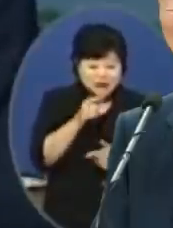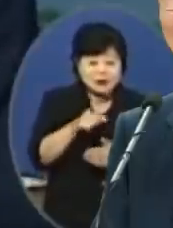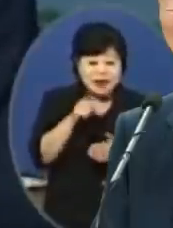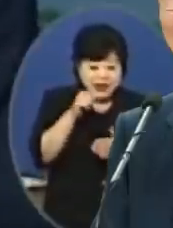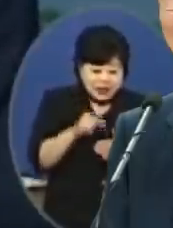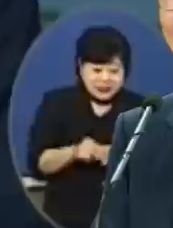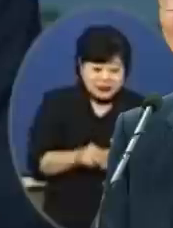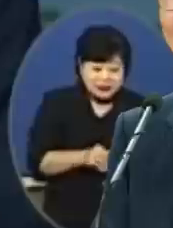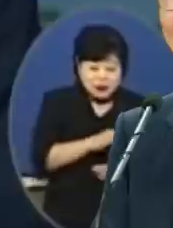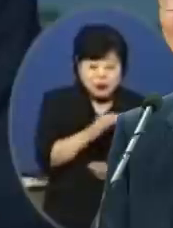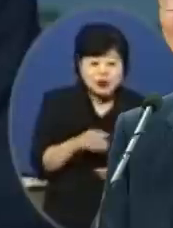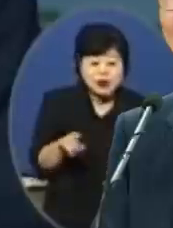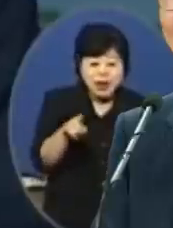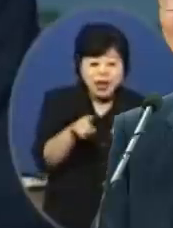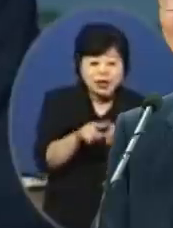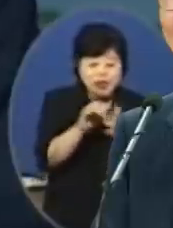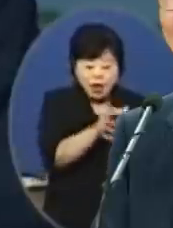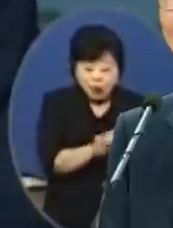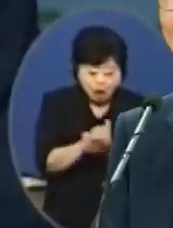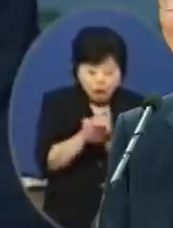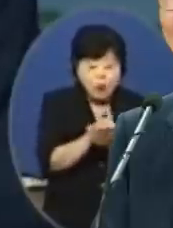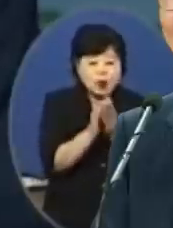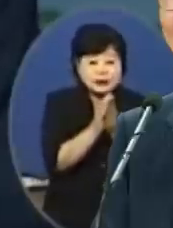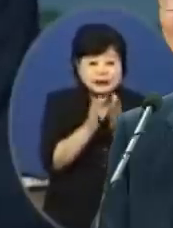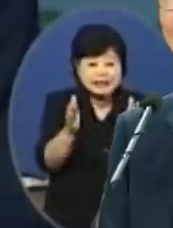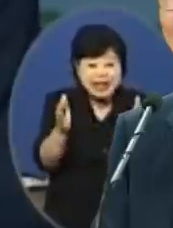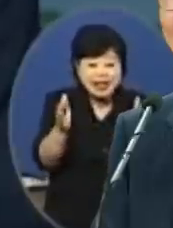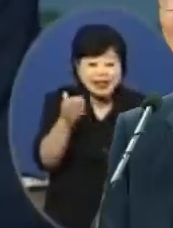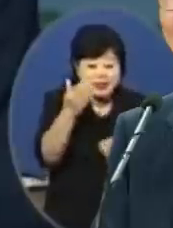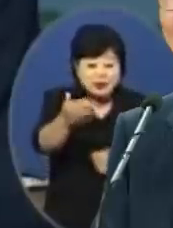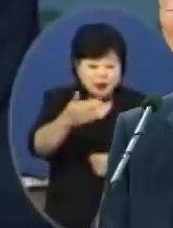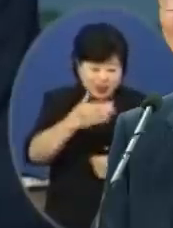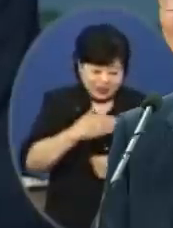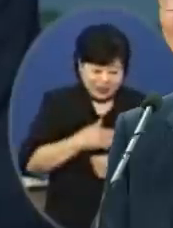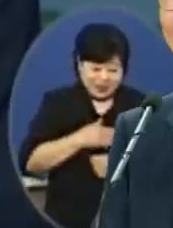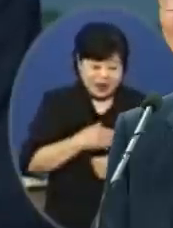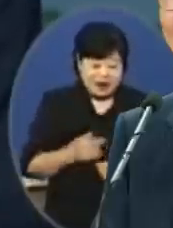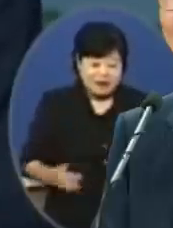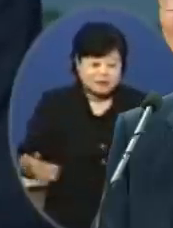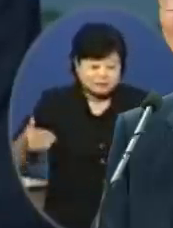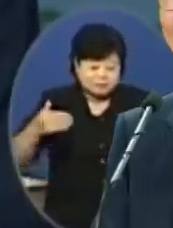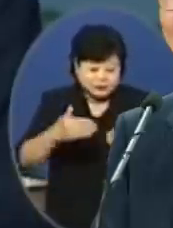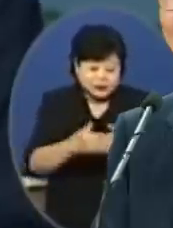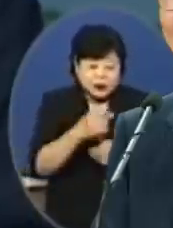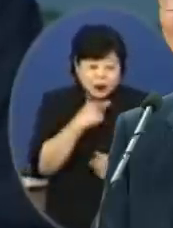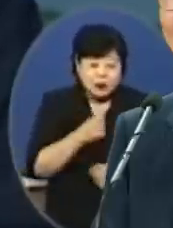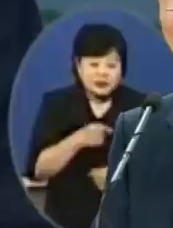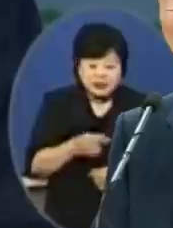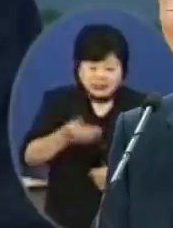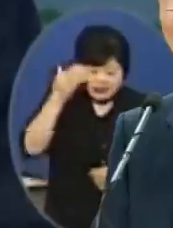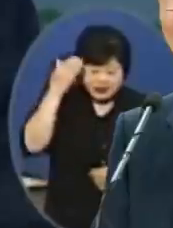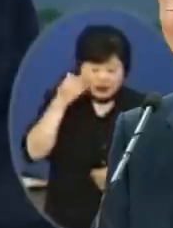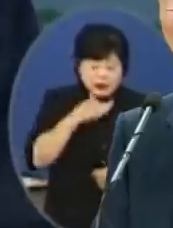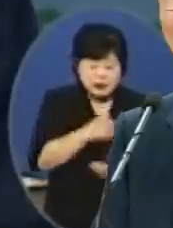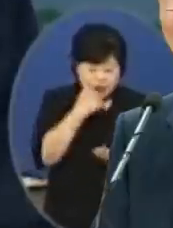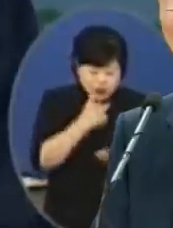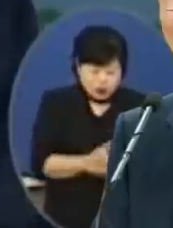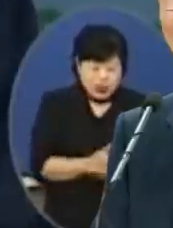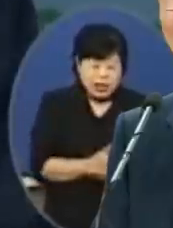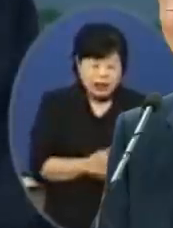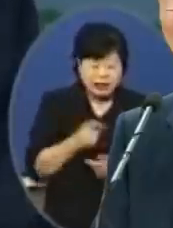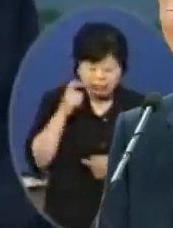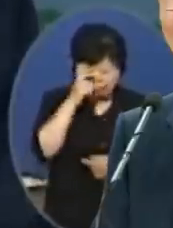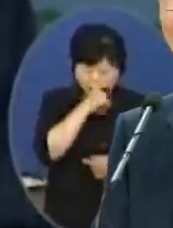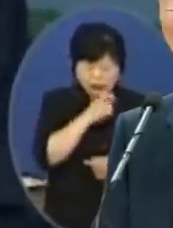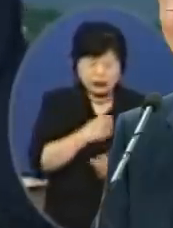안에서 우리와 화목하기를 원하셔서 여러분과 나를 품에 품기를 원하시는 것입니다. 전에는 우리 죄가 하도